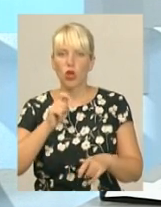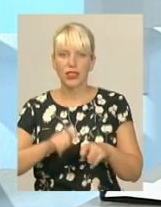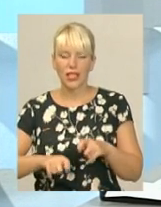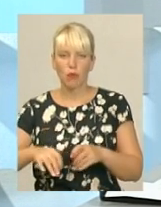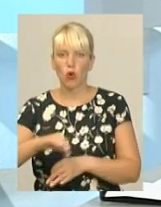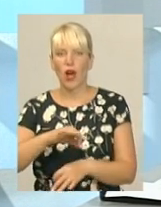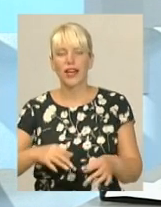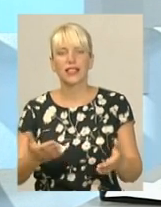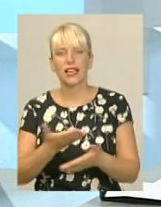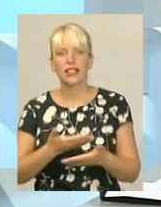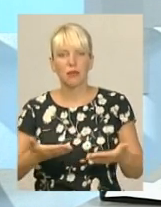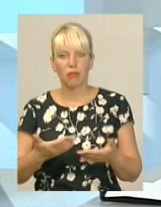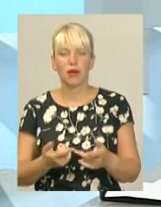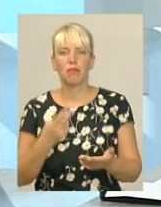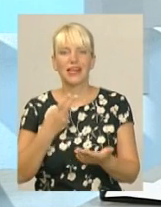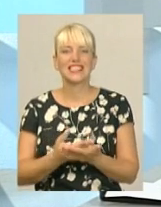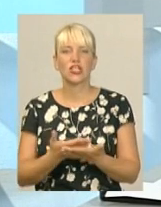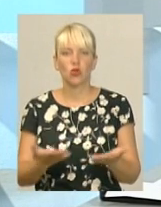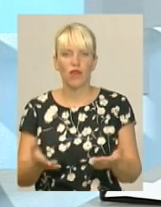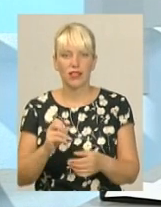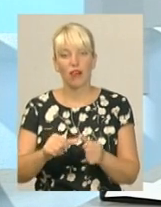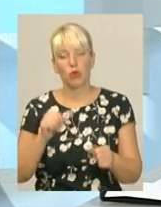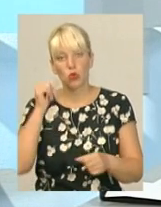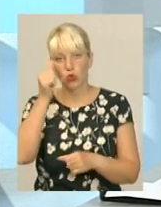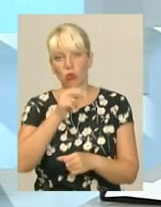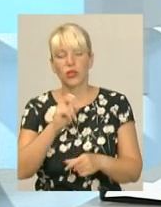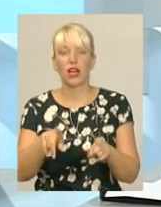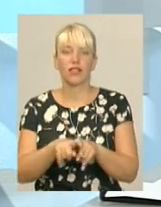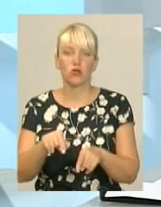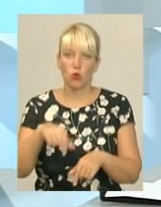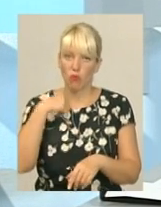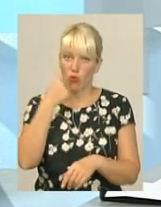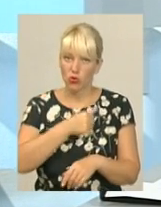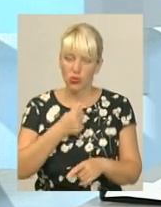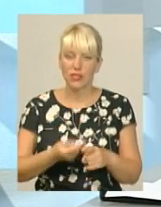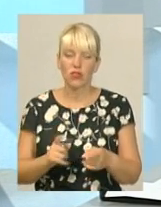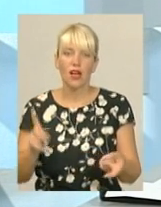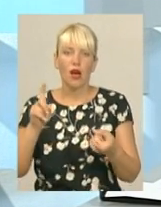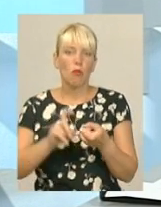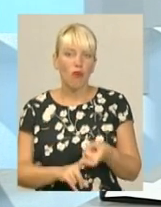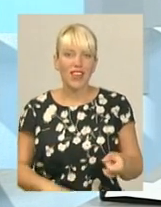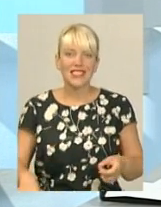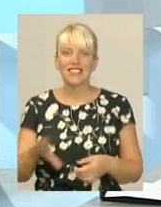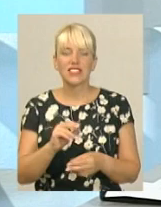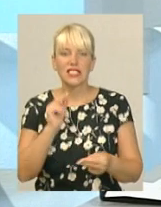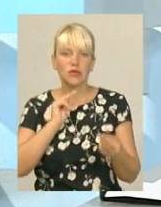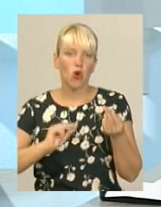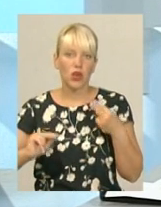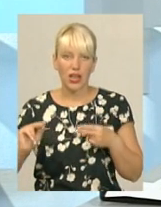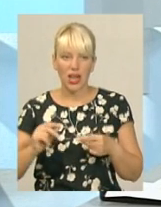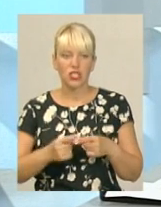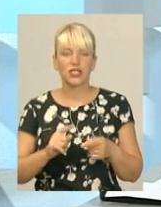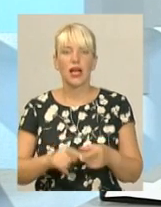ми презентували як в минулому році, так і в цьому році. Вони пов'язані всі з покращенням